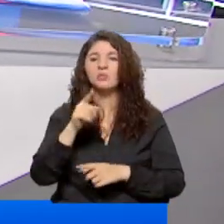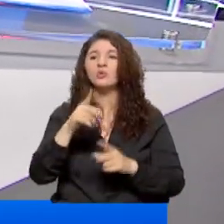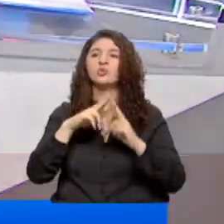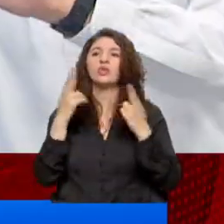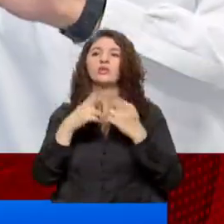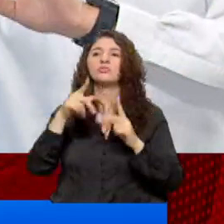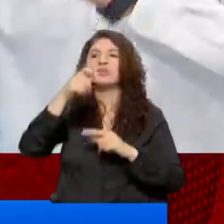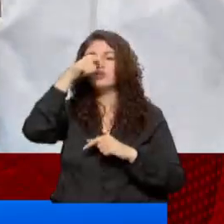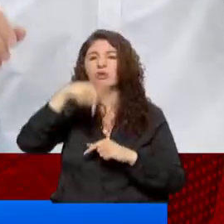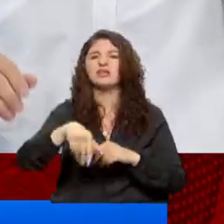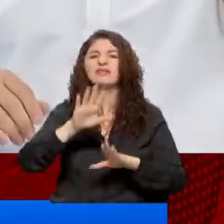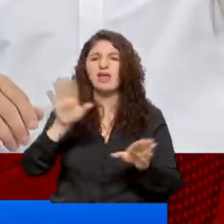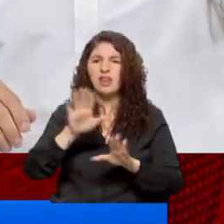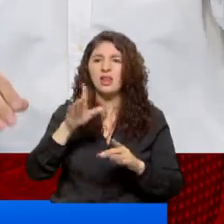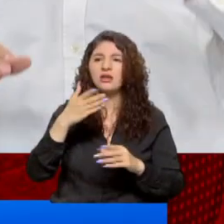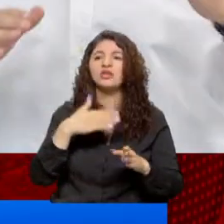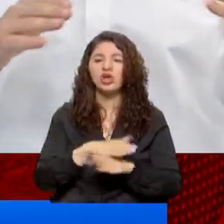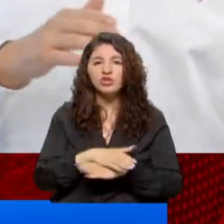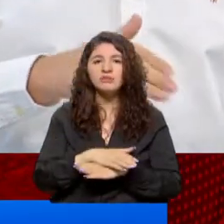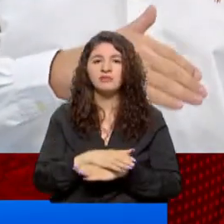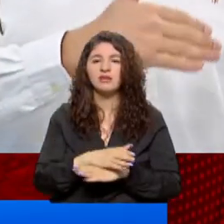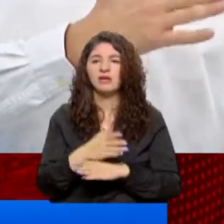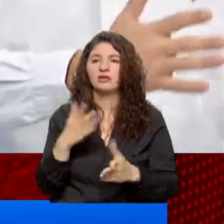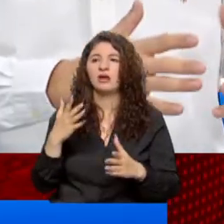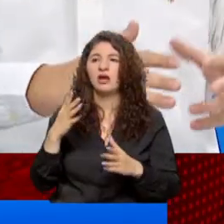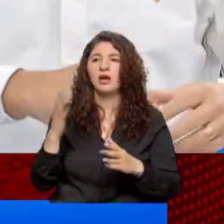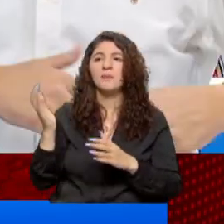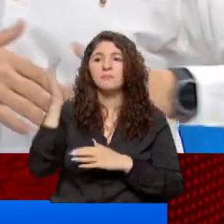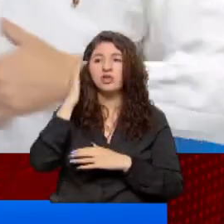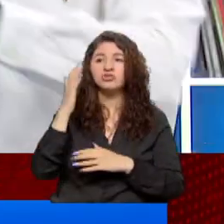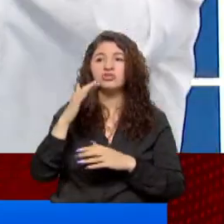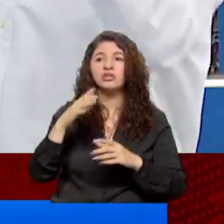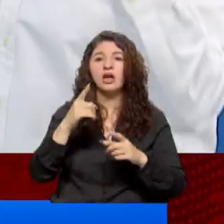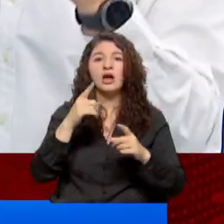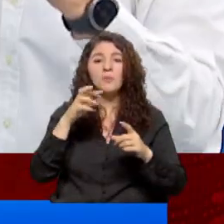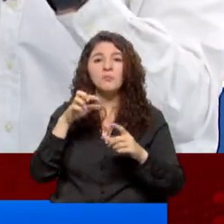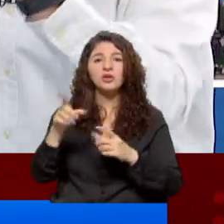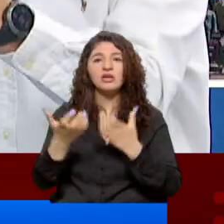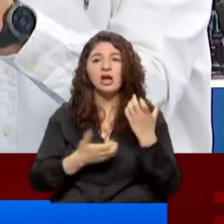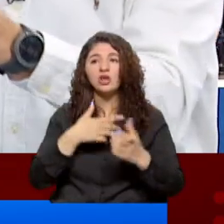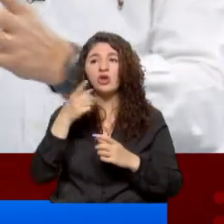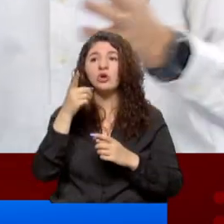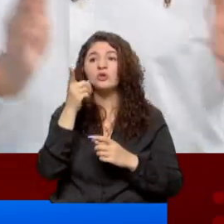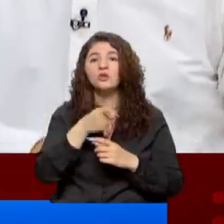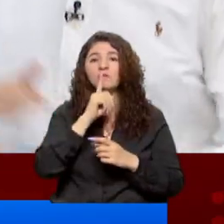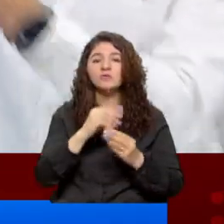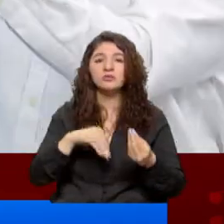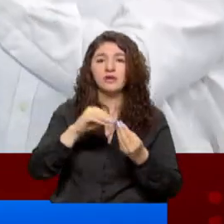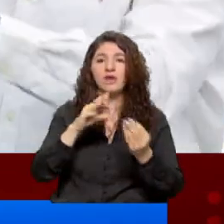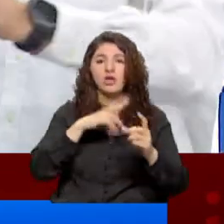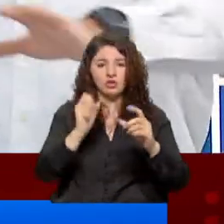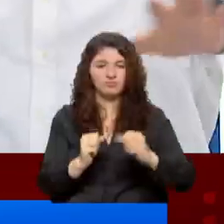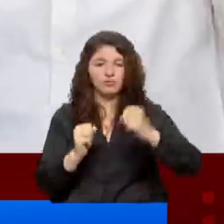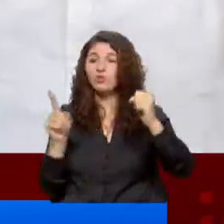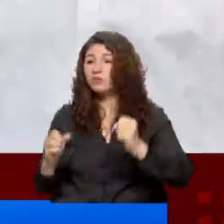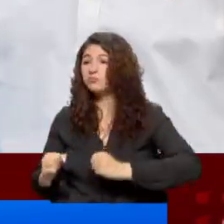ama bu dünyada Yani bu sadece Türkiye'de değil yani hakikaten mesela ana protein kaynaklarına yüzdeyüz fiyat artış var dolar bazılı e dolarda